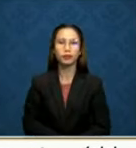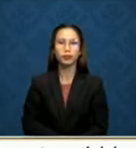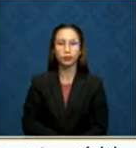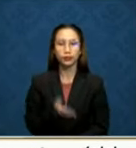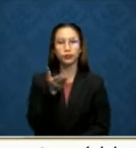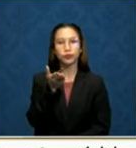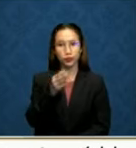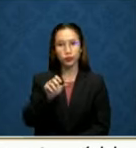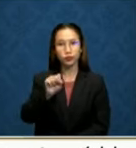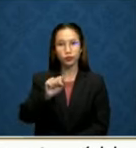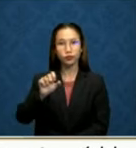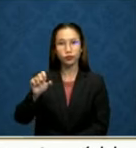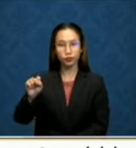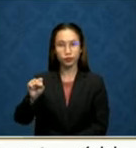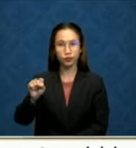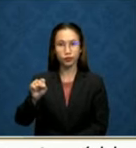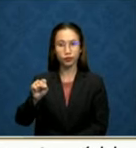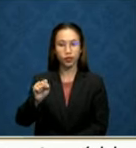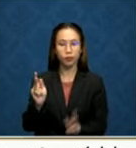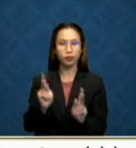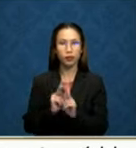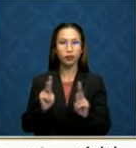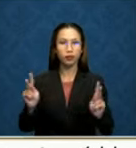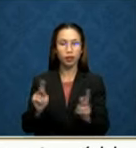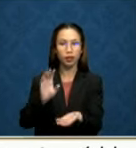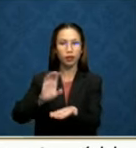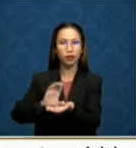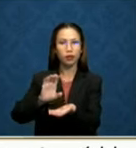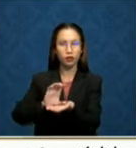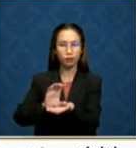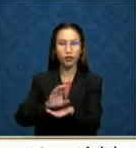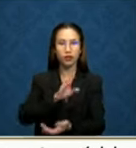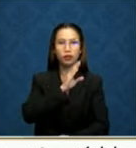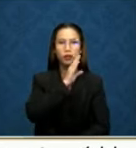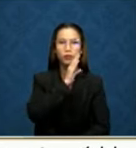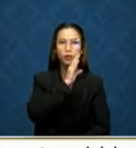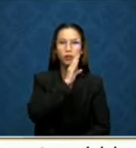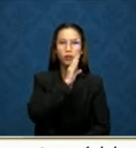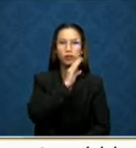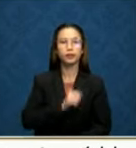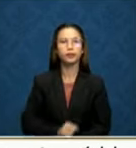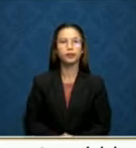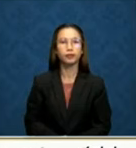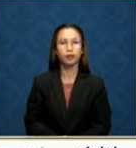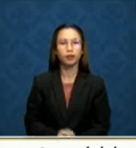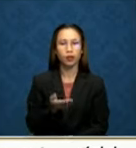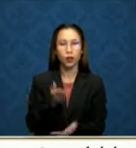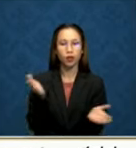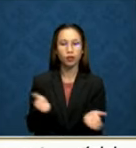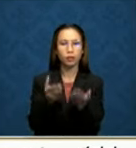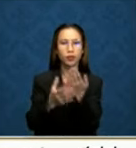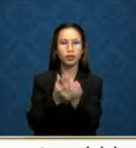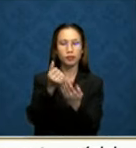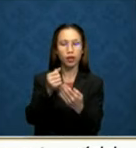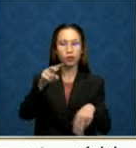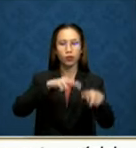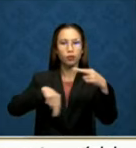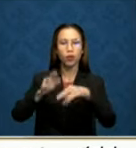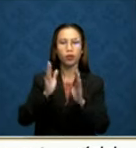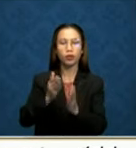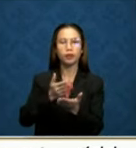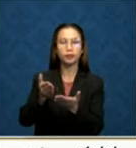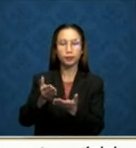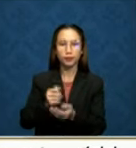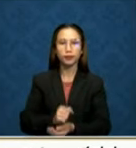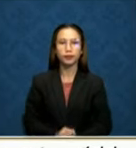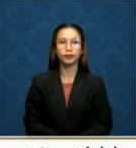สมัยชษฑ์ พถัรสดร ที่เป็นกำมาที่การก็ประมาณด้นะคะถ้ายัไก็ขอสับสนุนภาวก่ผู้บยโปรกด้วยส่น